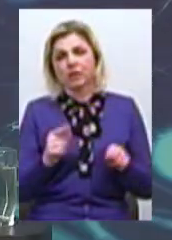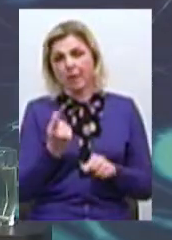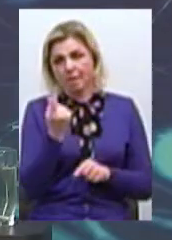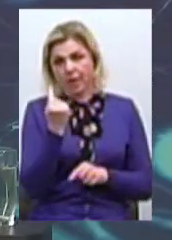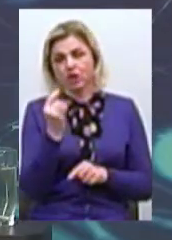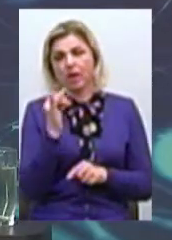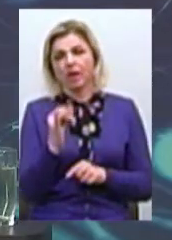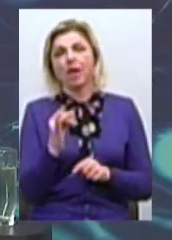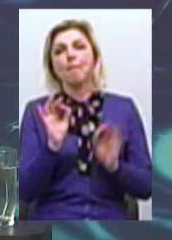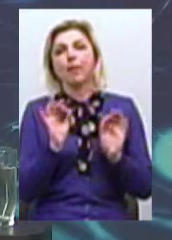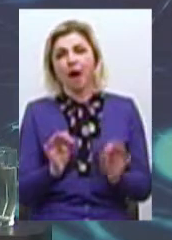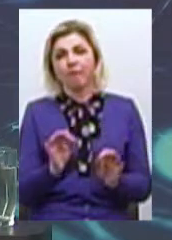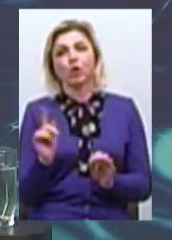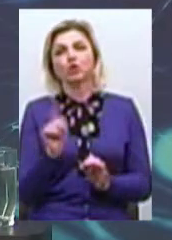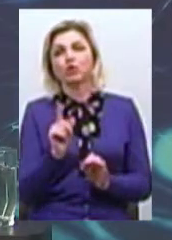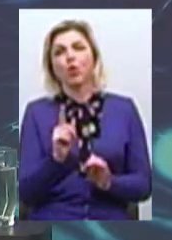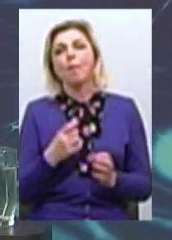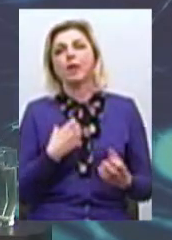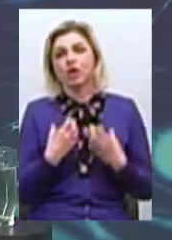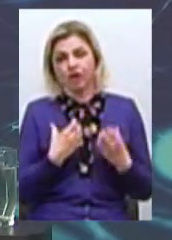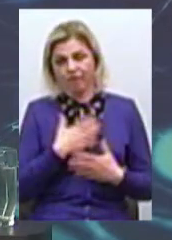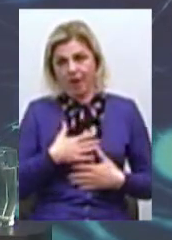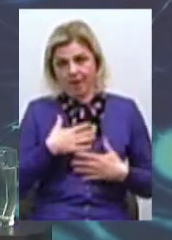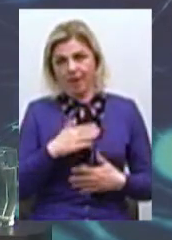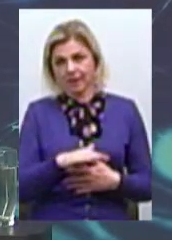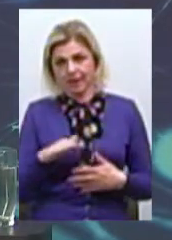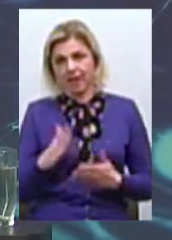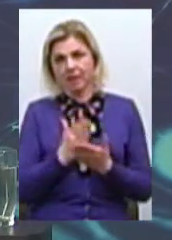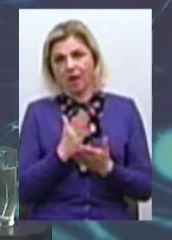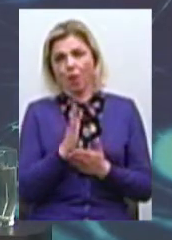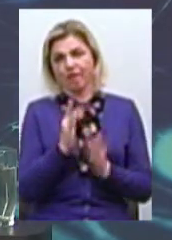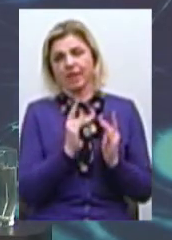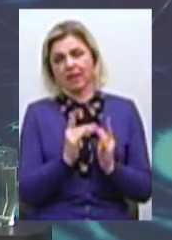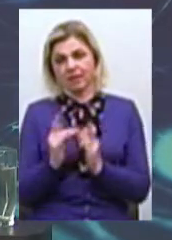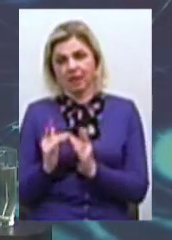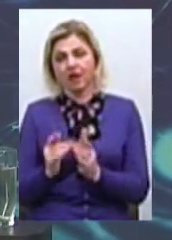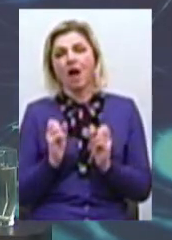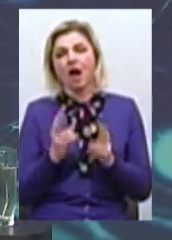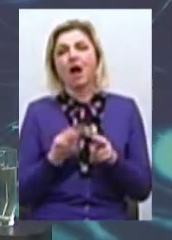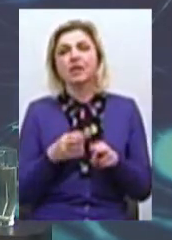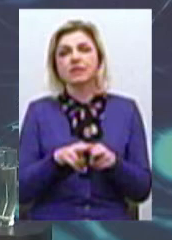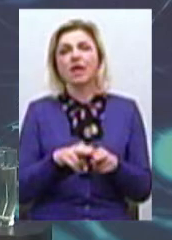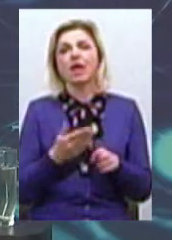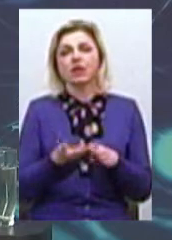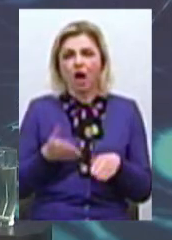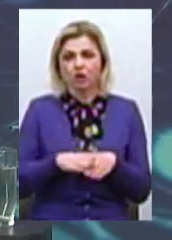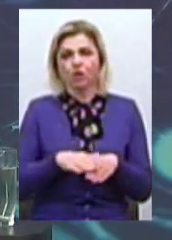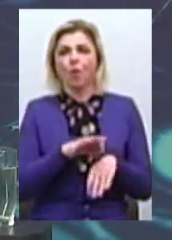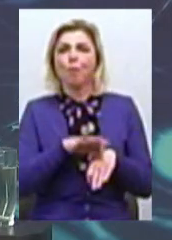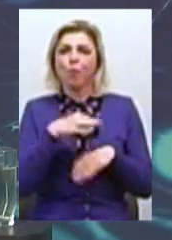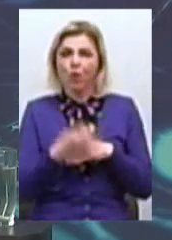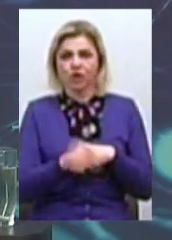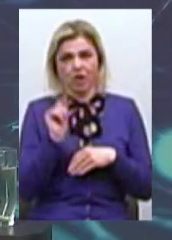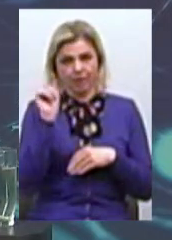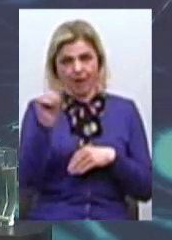і правда про те, що переживає дитина, знаходячись в інституції. Тобто, наскільки це тяжко, боляче там дитині.